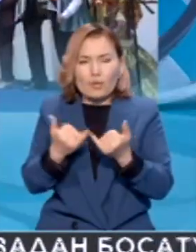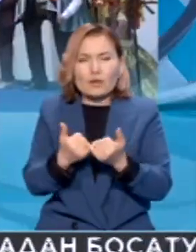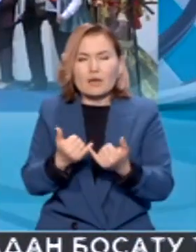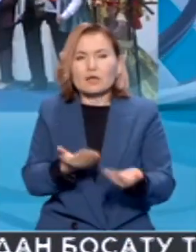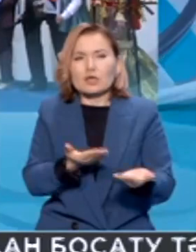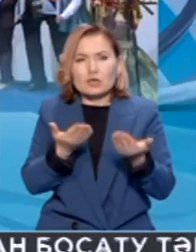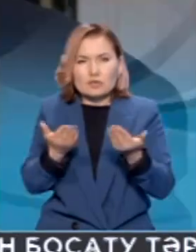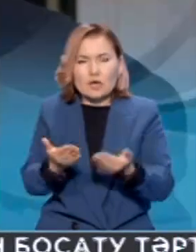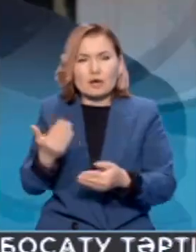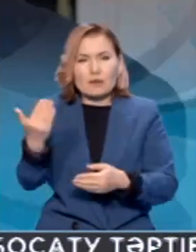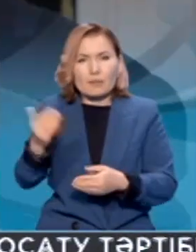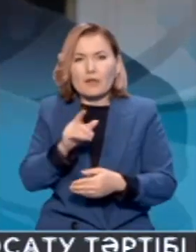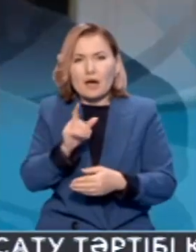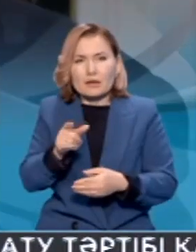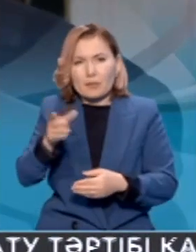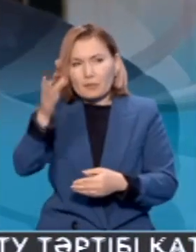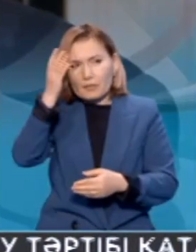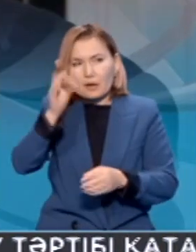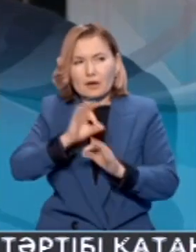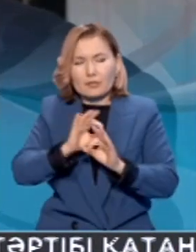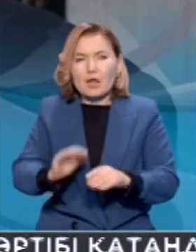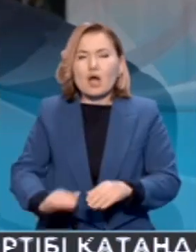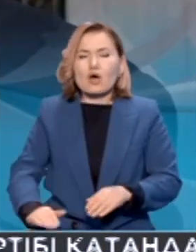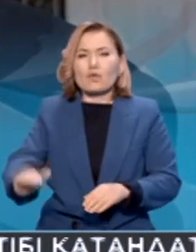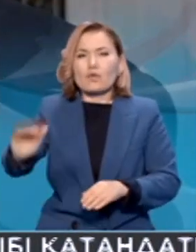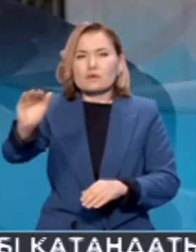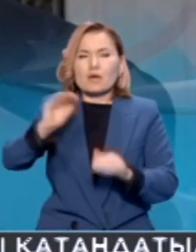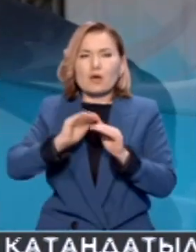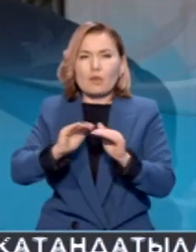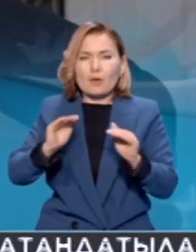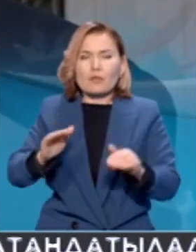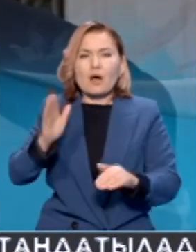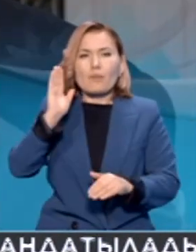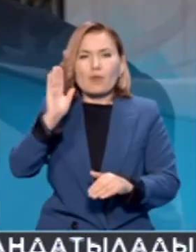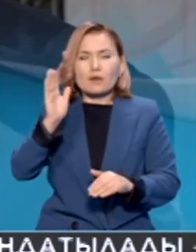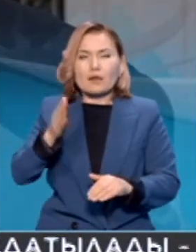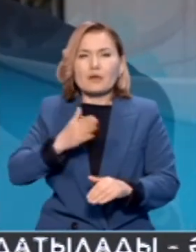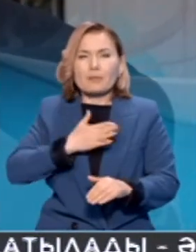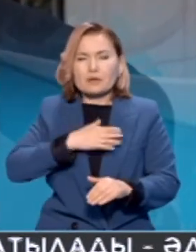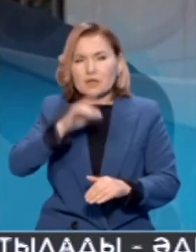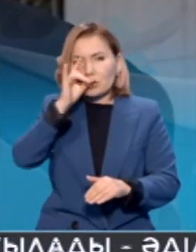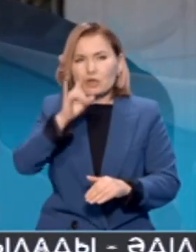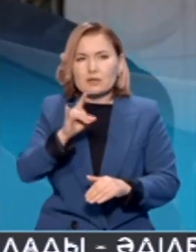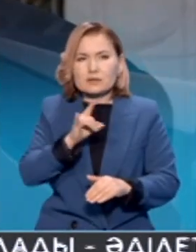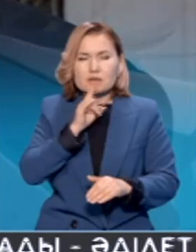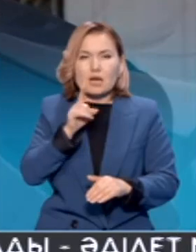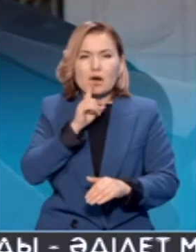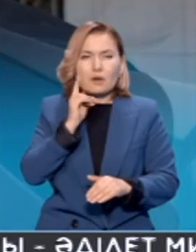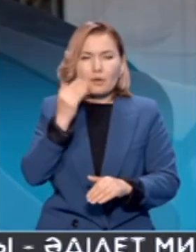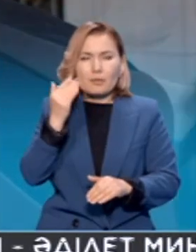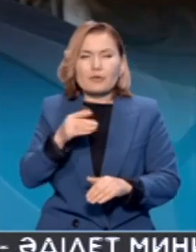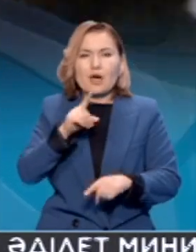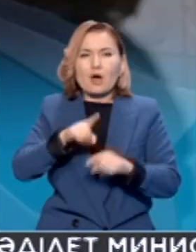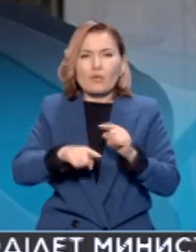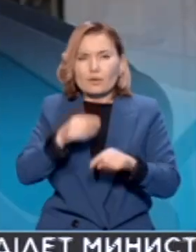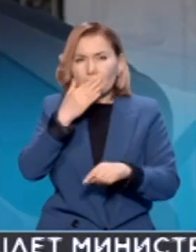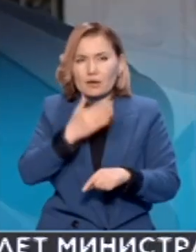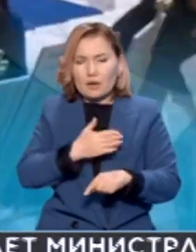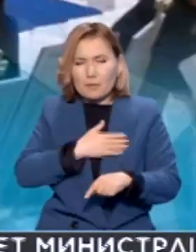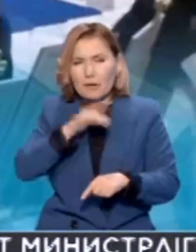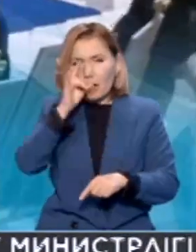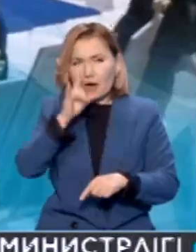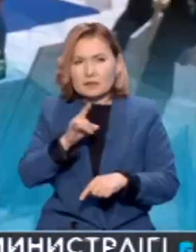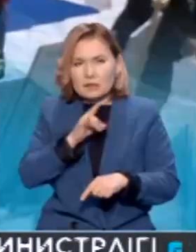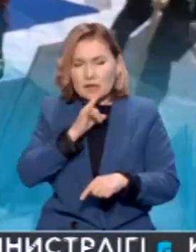соған назар аударайық. Өскелең ұрпақты, келешектегі мына біздің жастарымызды отансүйгіштікке,